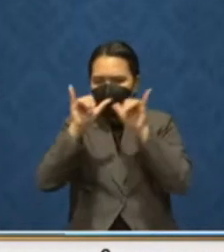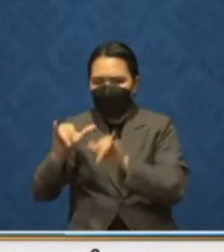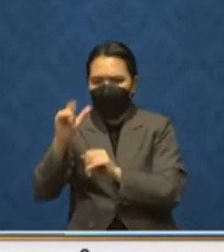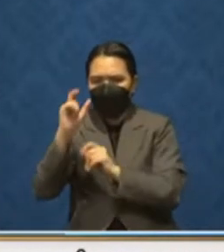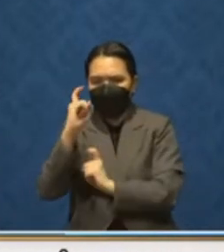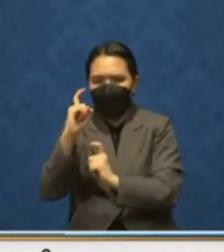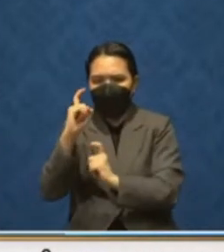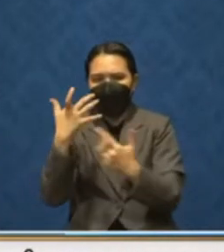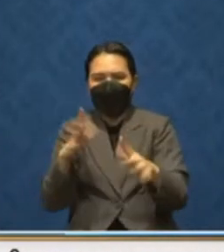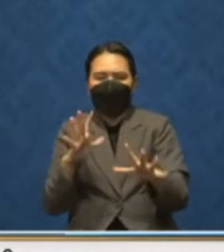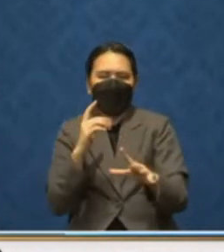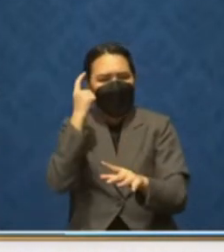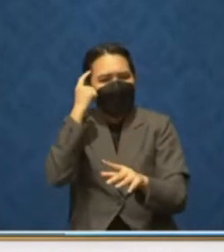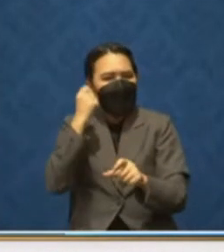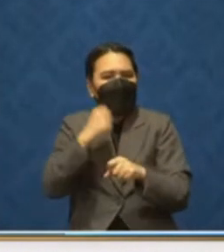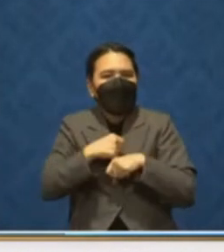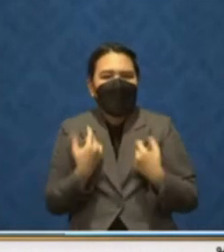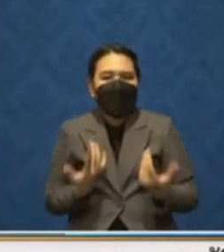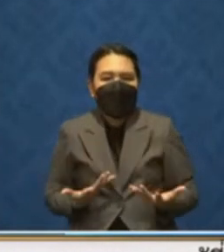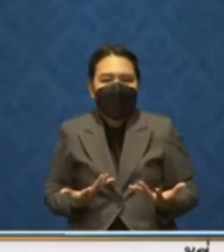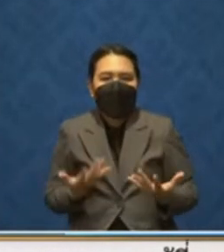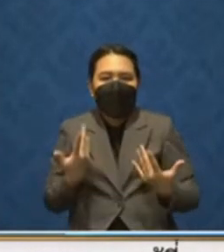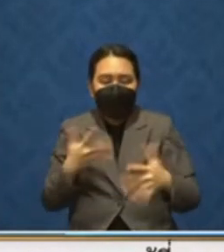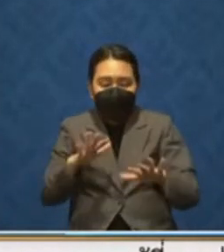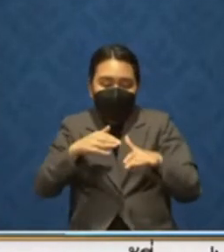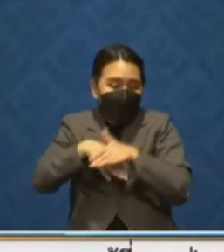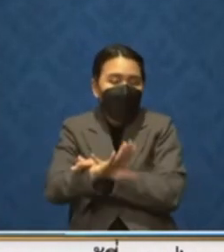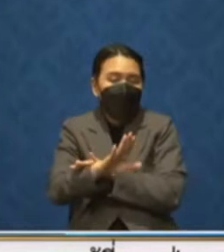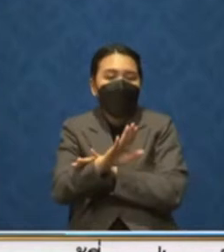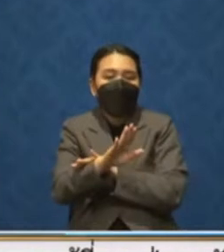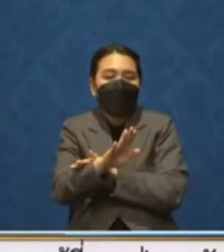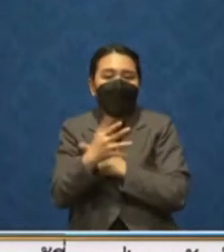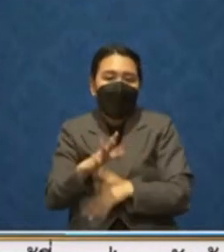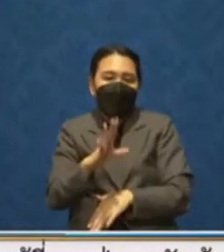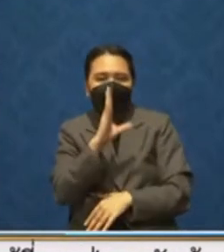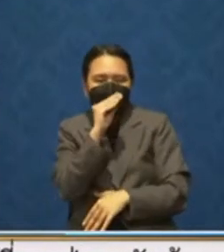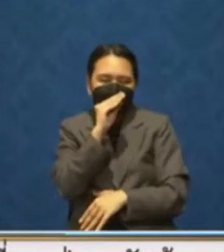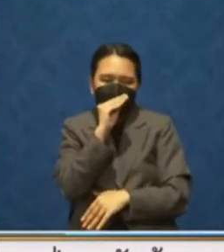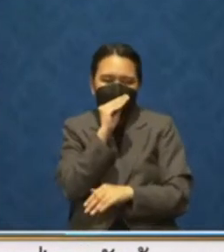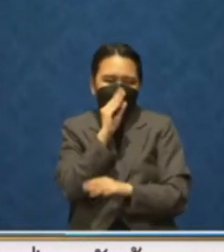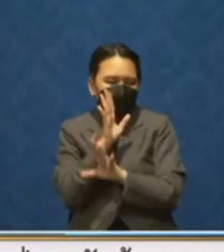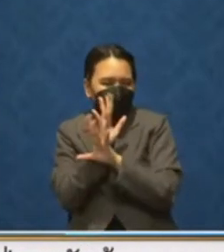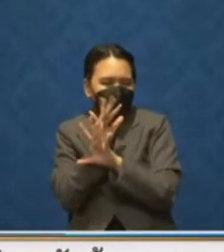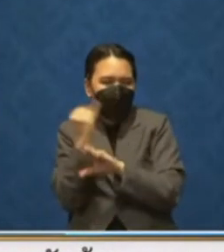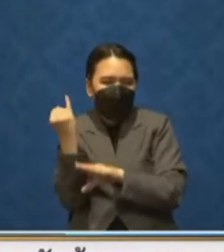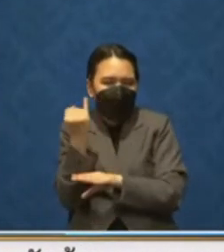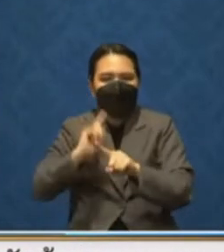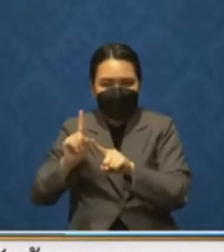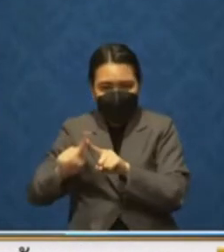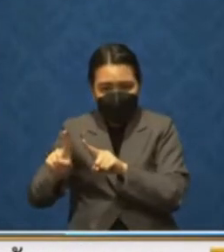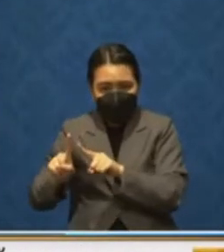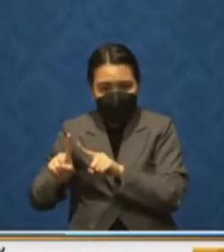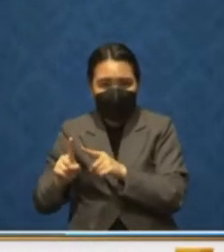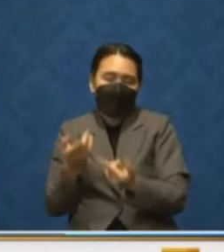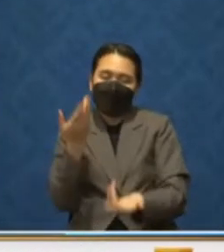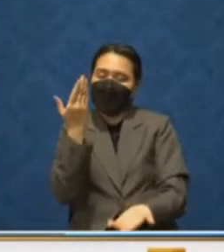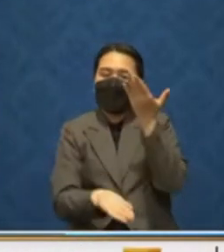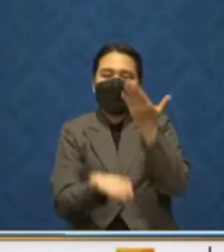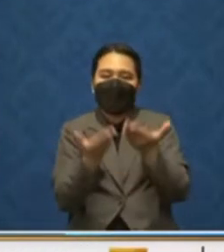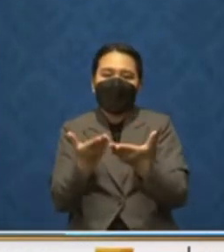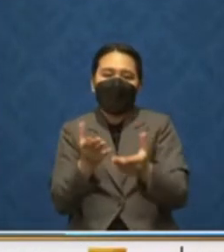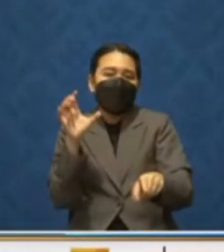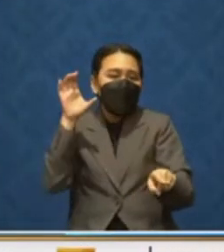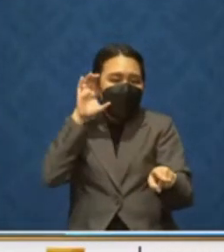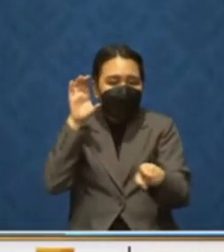มันจะทำงานได้ไงครับแล้วก็นี้เลยแล้วก็ให้ผู้เสียหายต่างประเทศนะครับก็สุดแล้วแต่ว่าจะฟังใครก็แล้วกัน